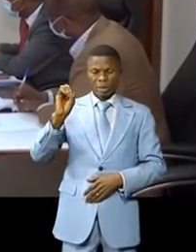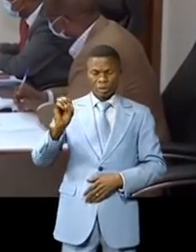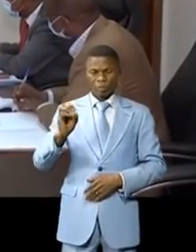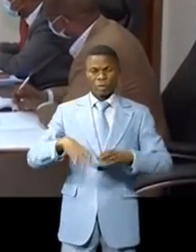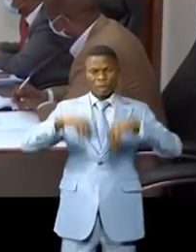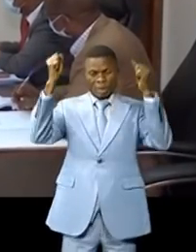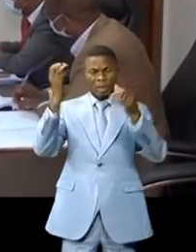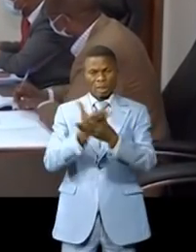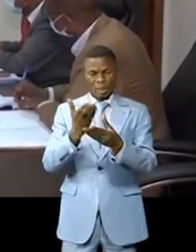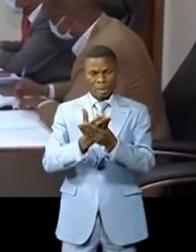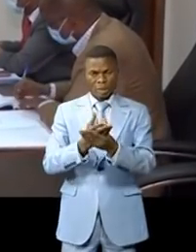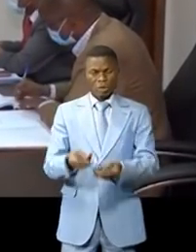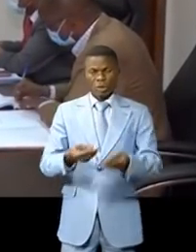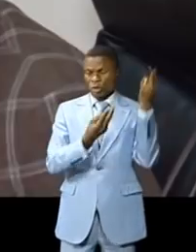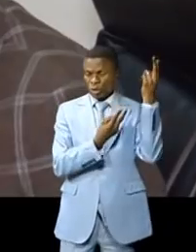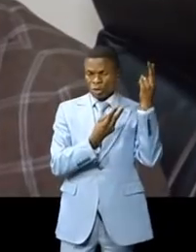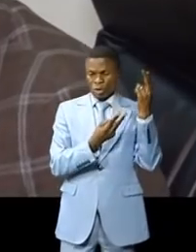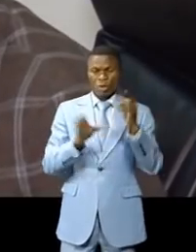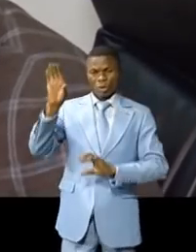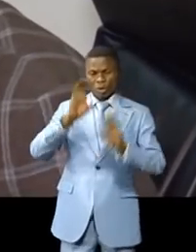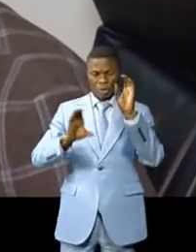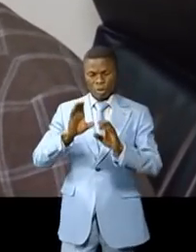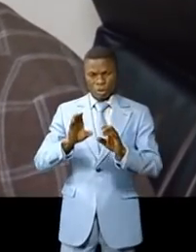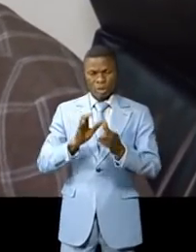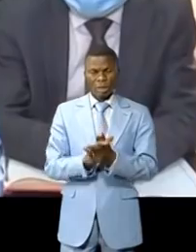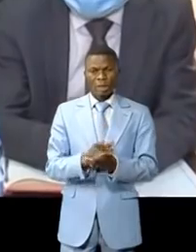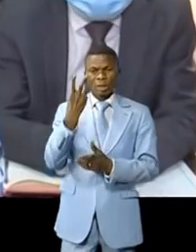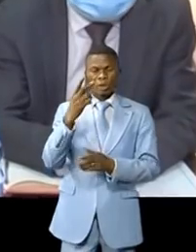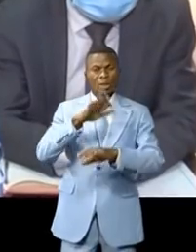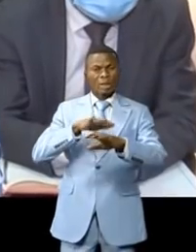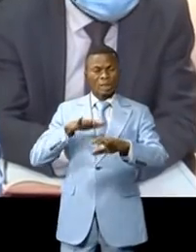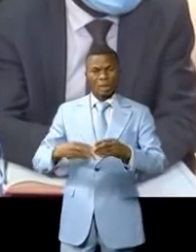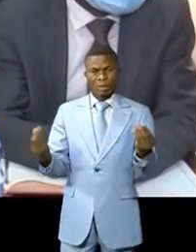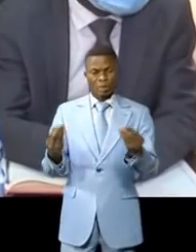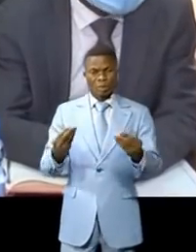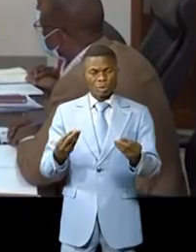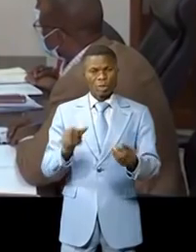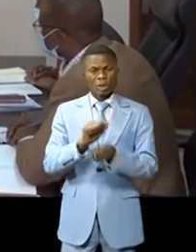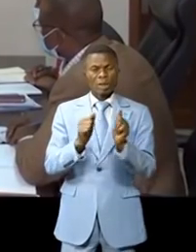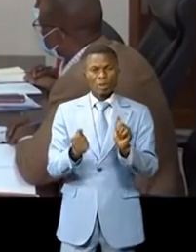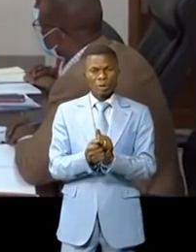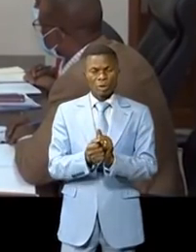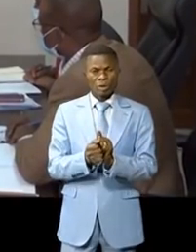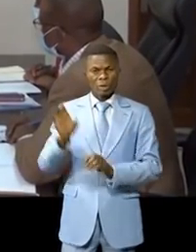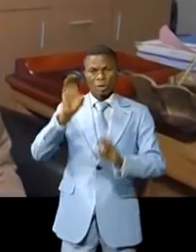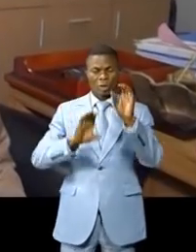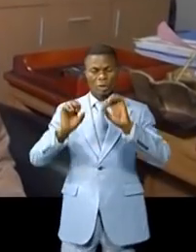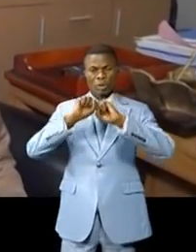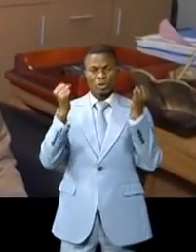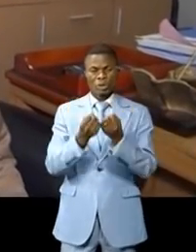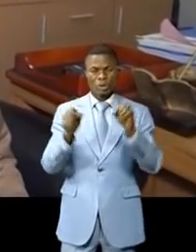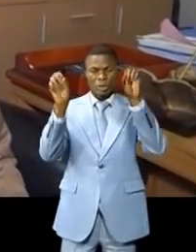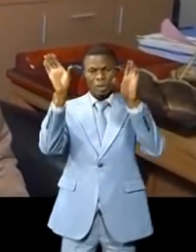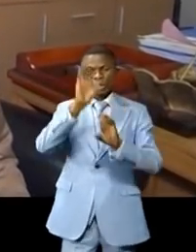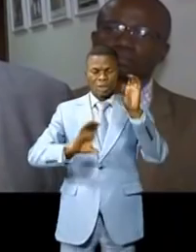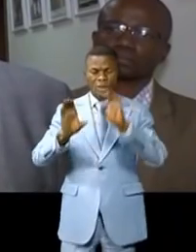de valorisation nationale des sciences par l'UNESCO a connu deux retards par manque des aspects liés aux sciences sociales et sciences